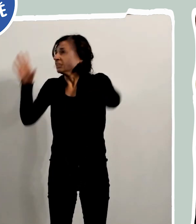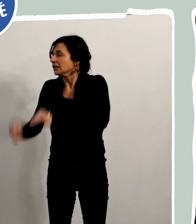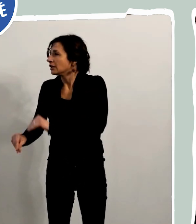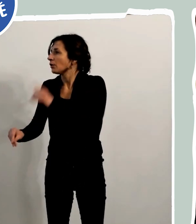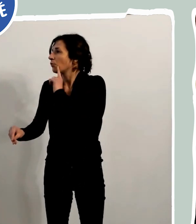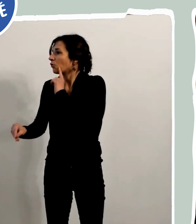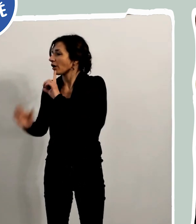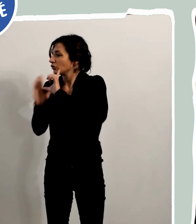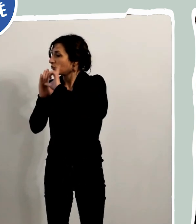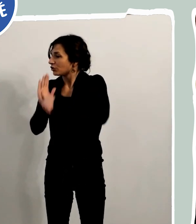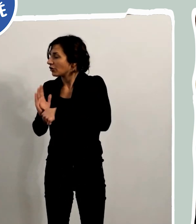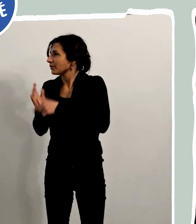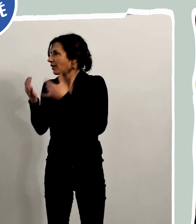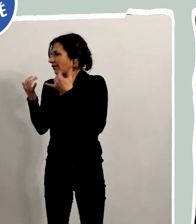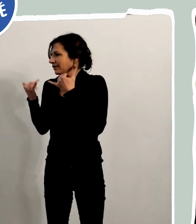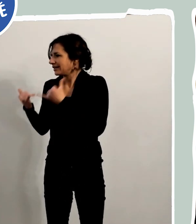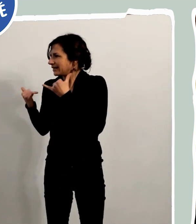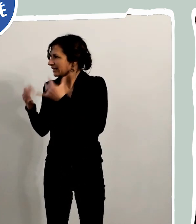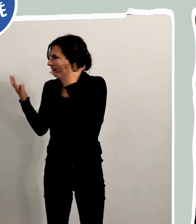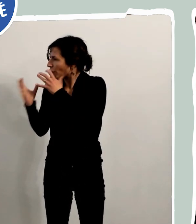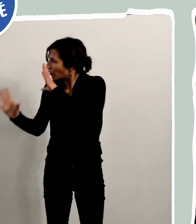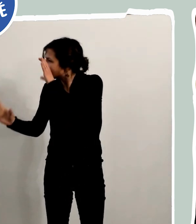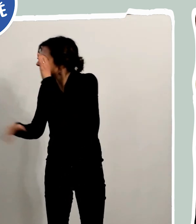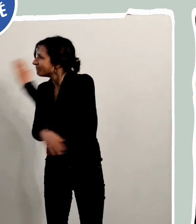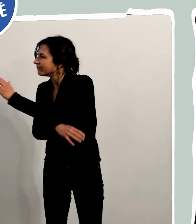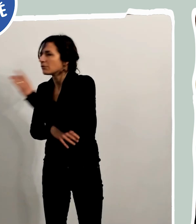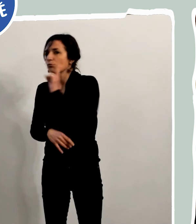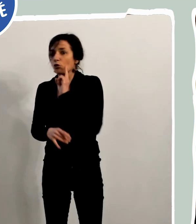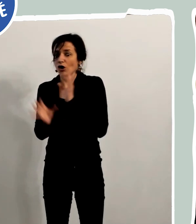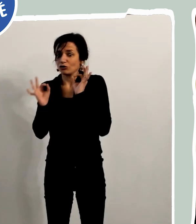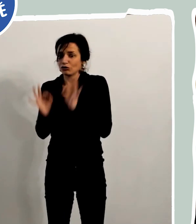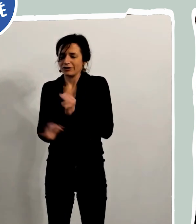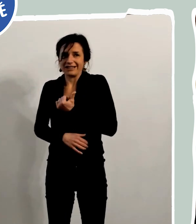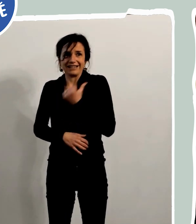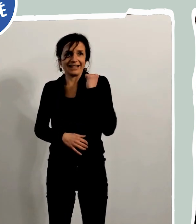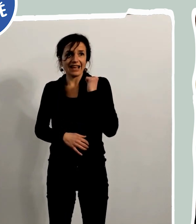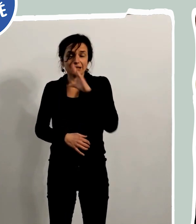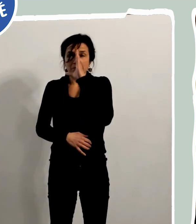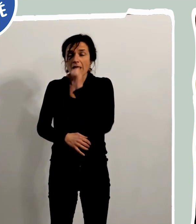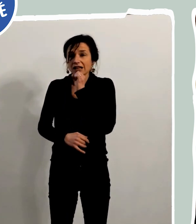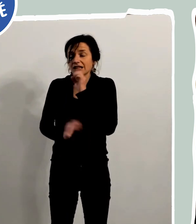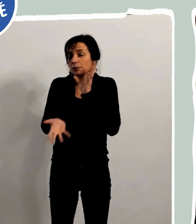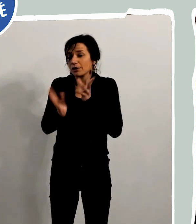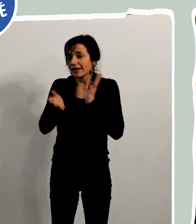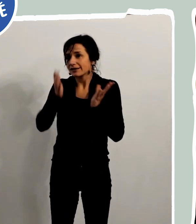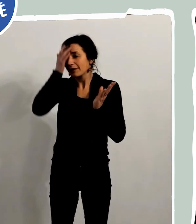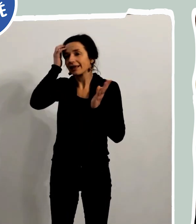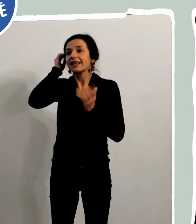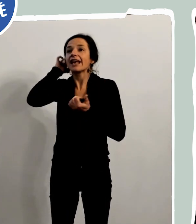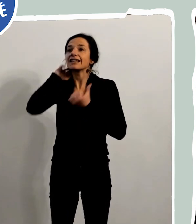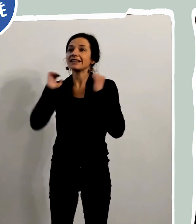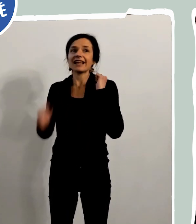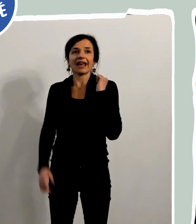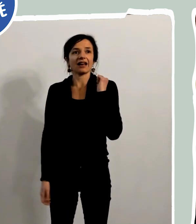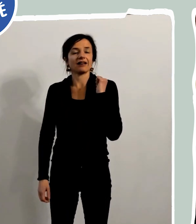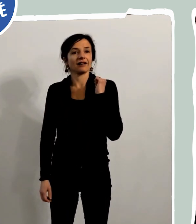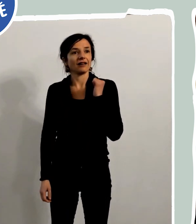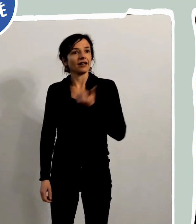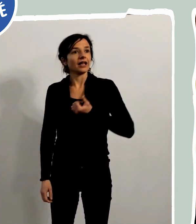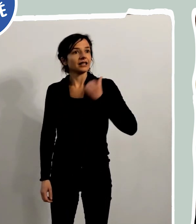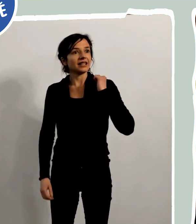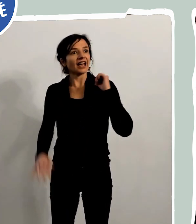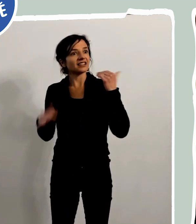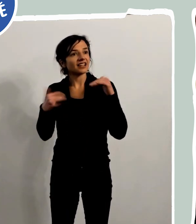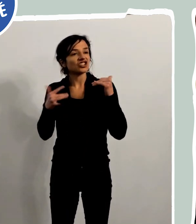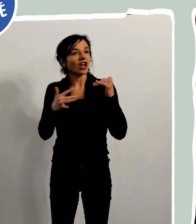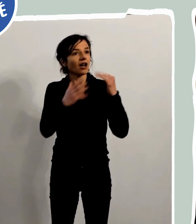courais depuis hier, justement, en parlant c'est un hasard peut-être, mais depuis hier, c'était la même chose. C'est